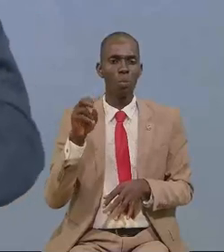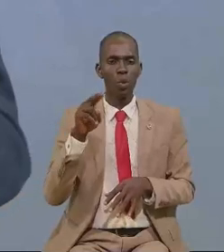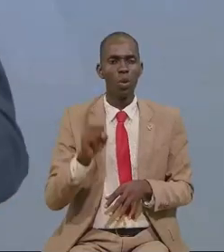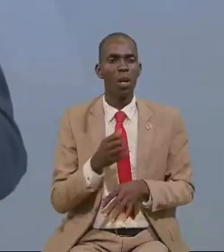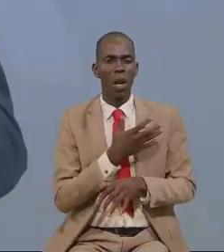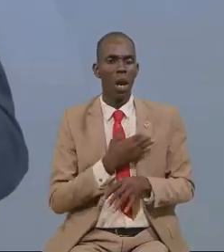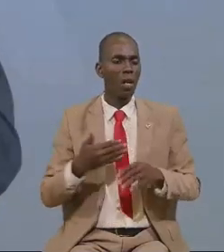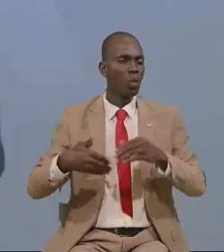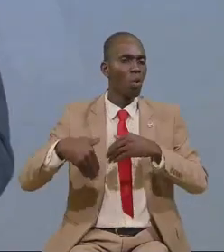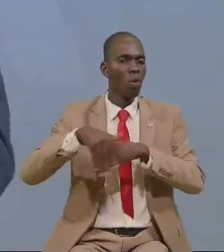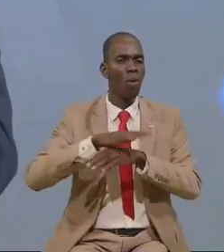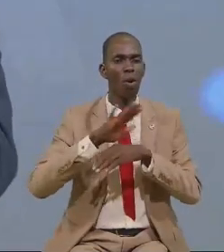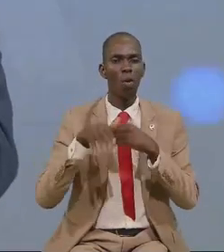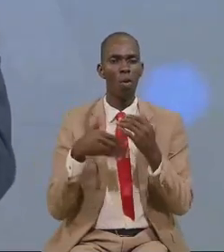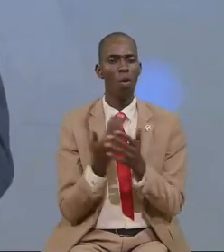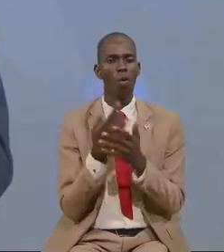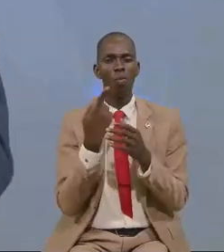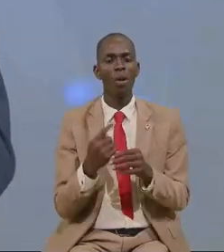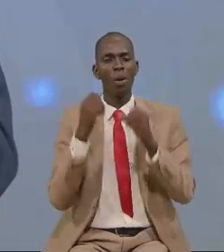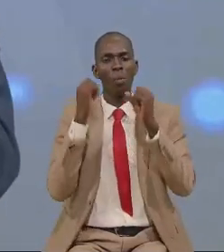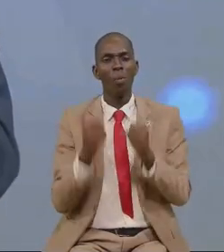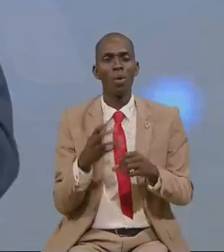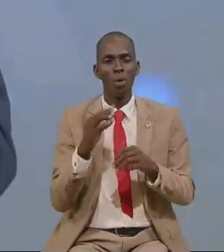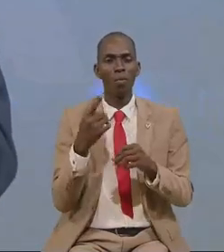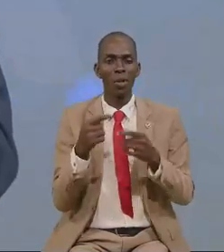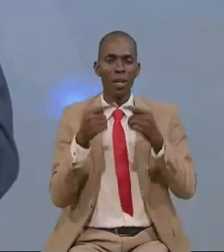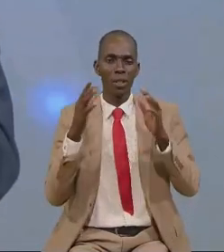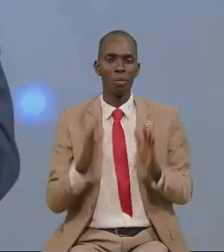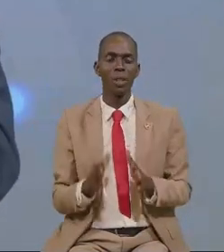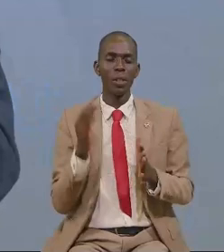sur toute la puissance de l'ennemi.